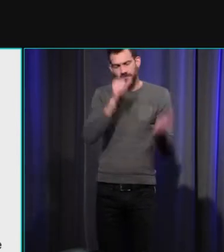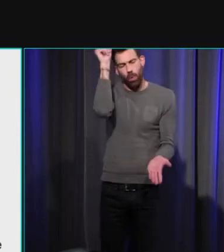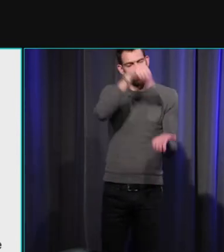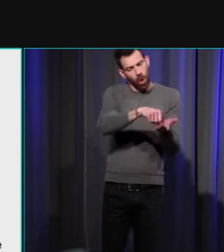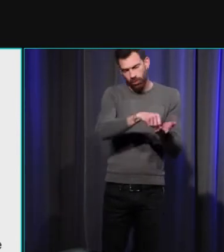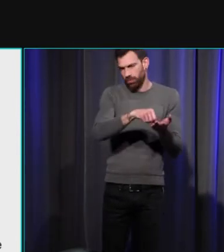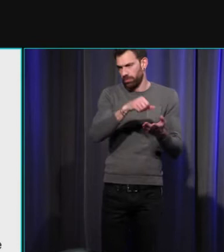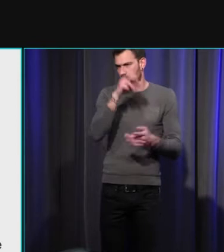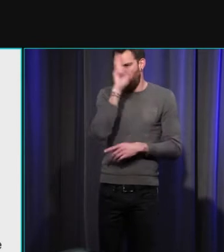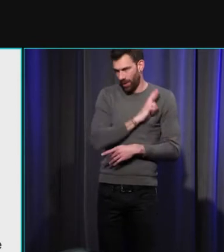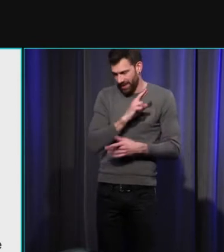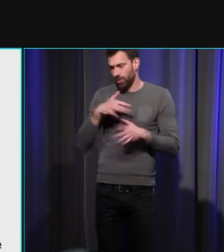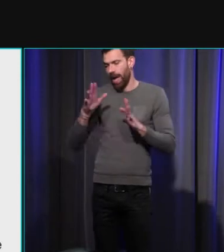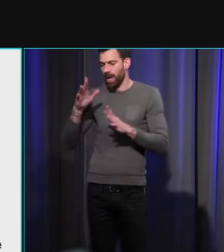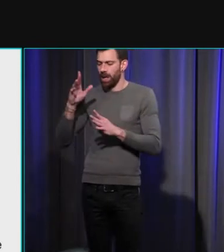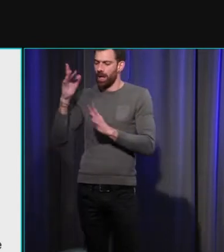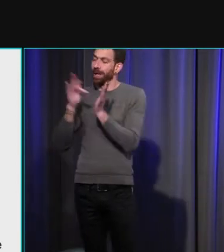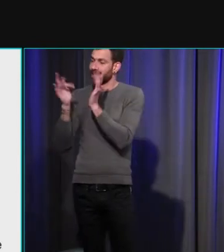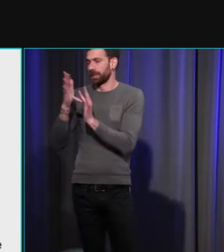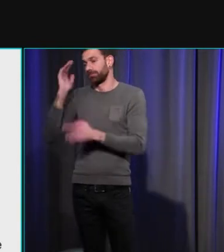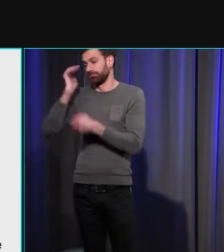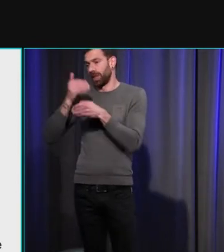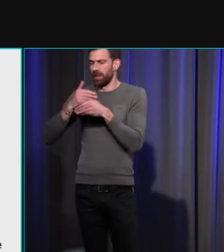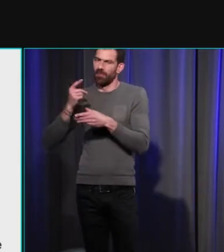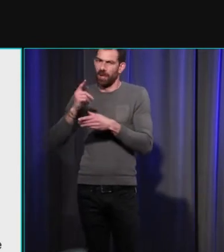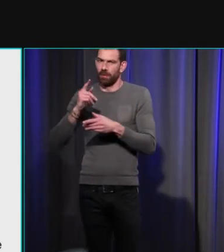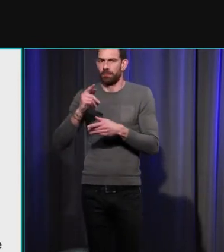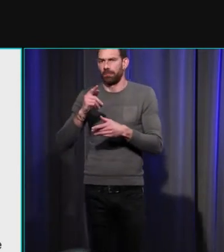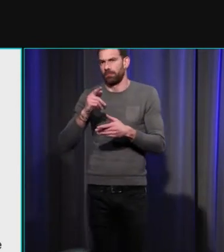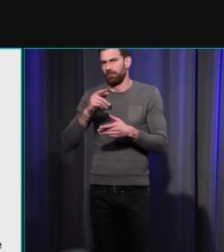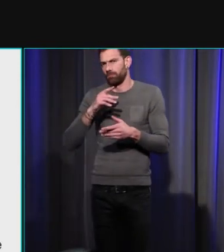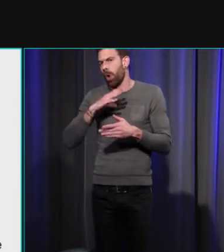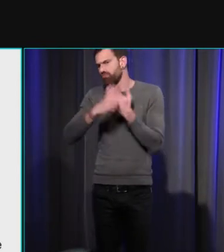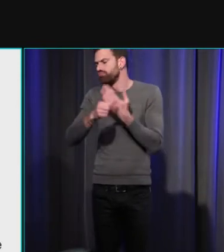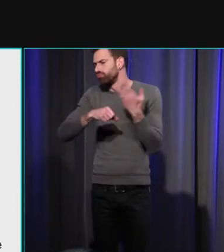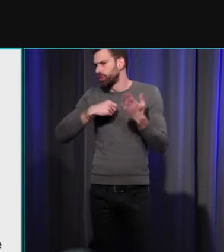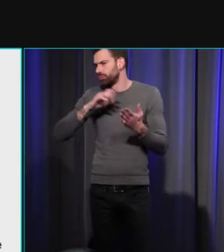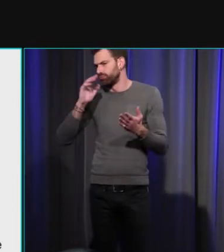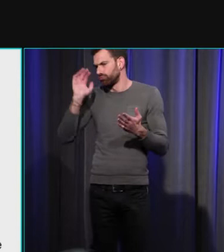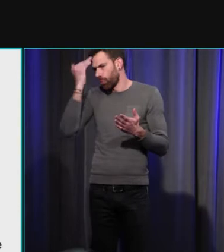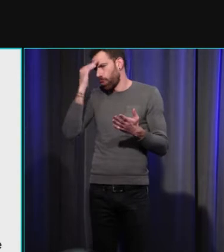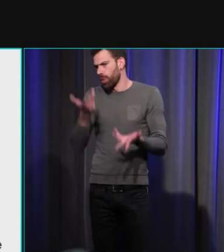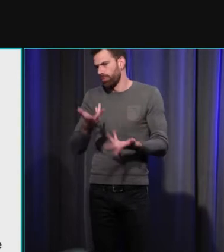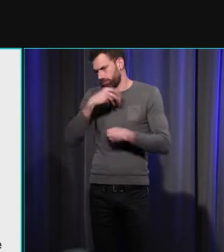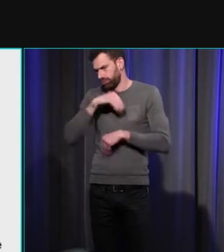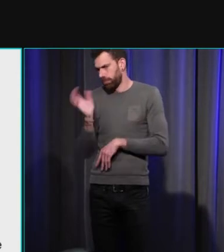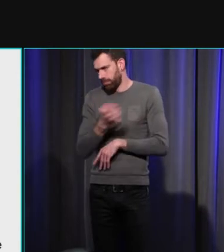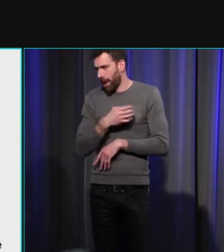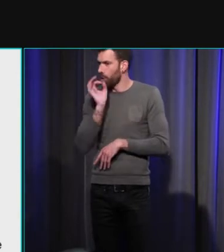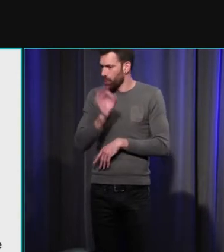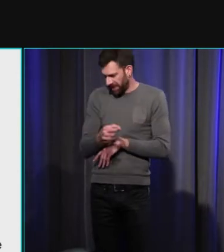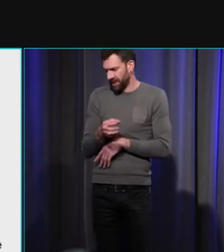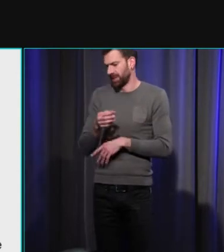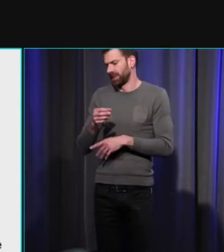chrétienne mais christianisme médiéval connais par coeur certainement la bible l'a vu le gars de la traduction de jérôme à l'éclair